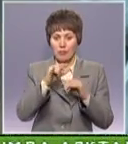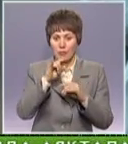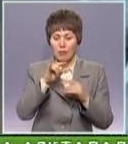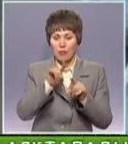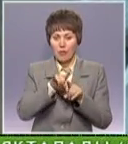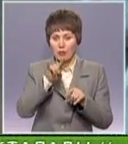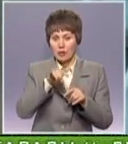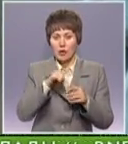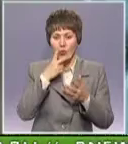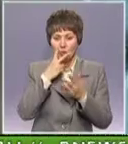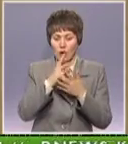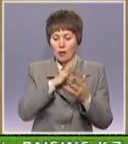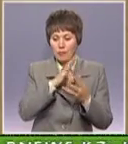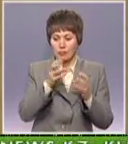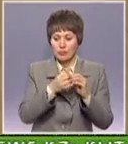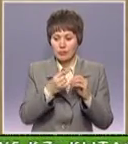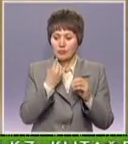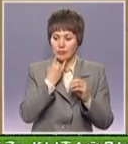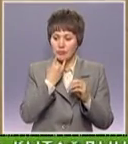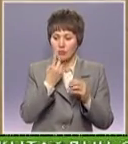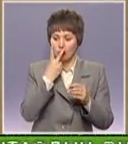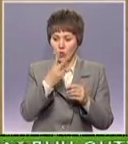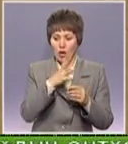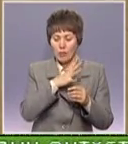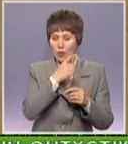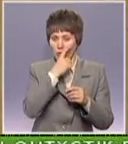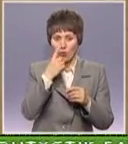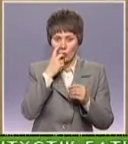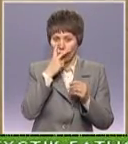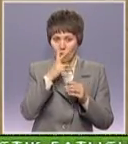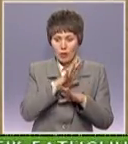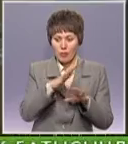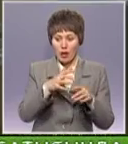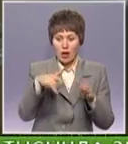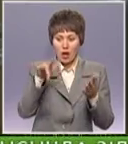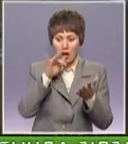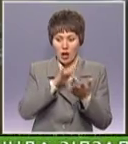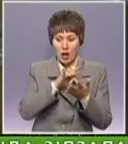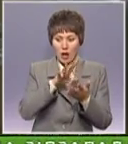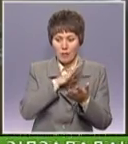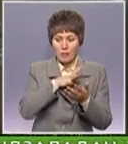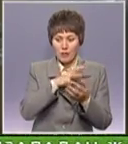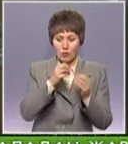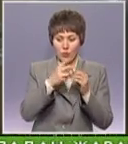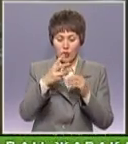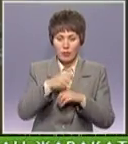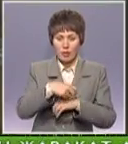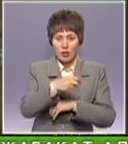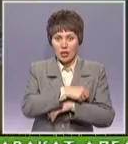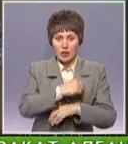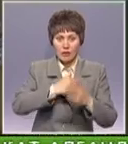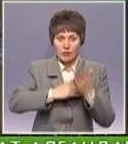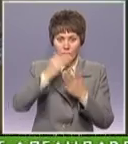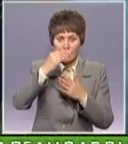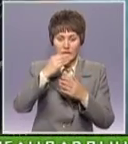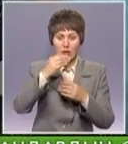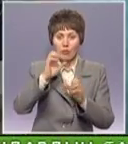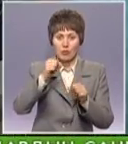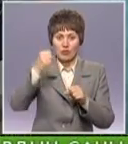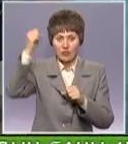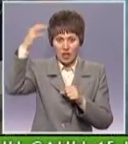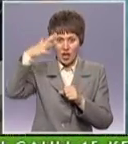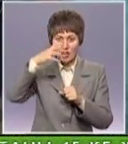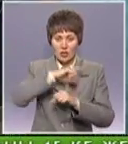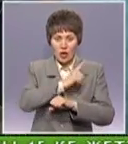кездестіруге болады. Ал мына тіптен көз қаратпайтын құрал келешекте қаланы жарықтандырмақ. Шамдар 12 метр биіктіктен жарық түсіріп тұрады.